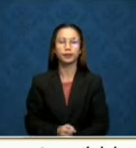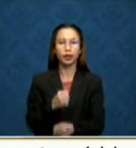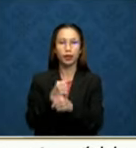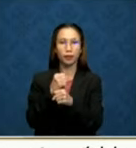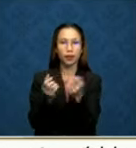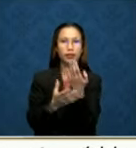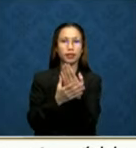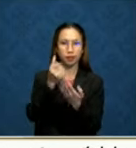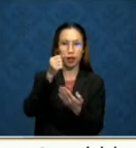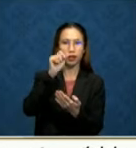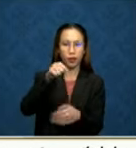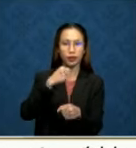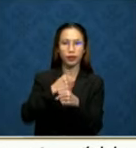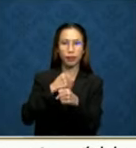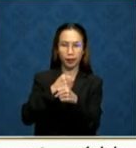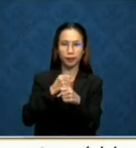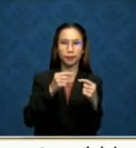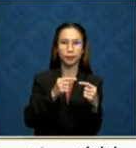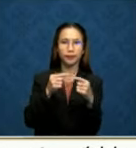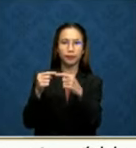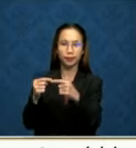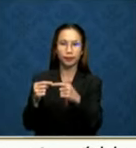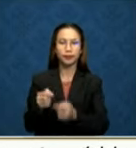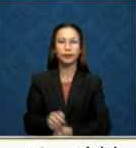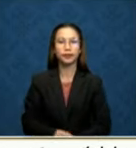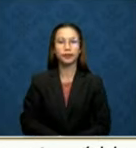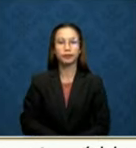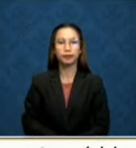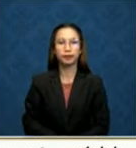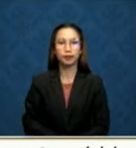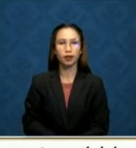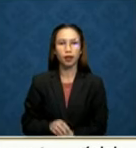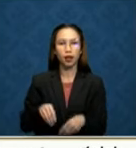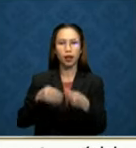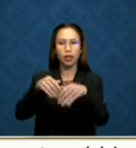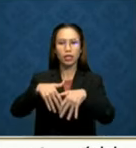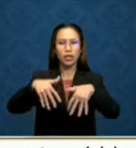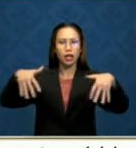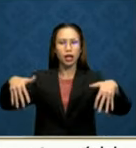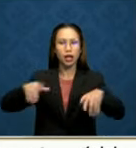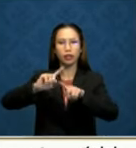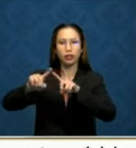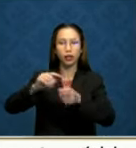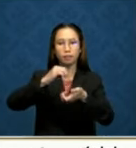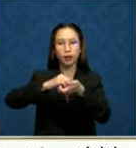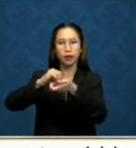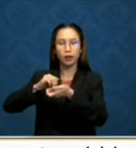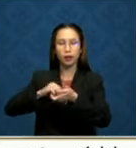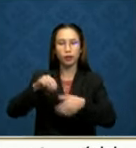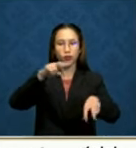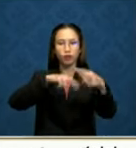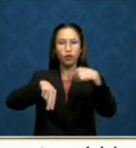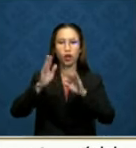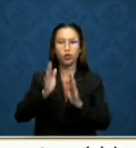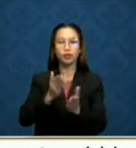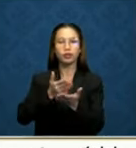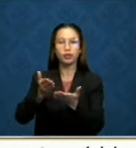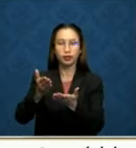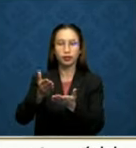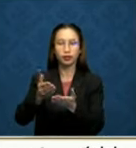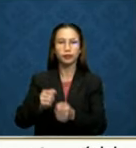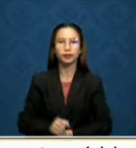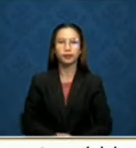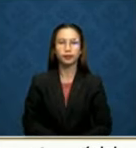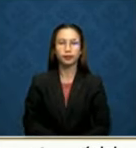สภาหยังต้องดำเนินการอีกมากสื่อสารและสรางเฟอขายกับทุกภาคสวนเพากคุมครองผบิโภคแน่นอนค่ะ